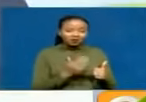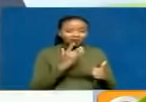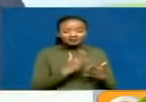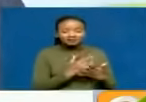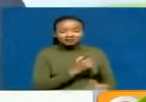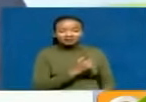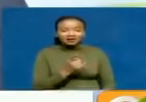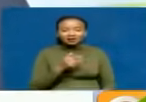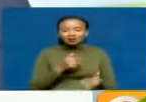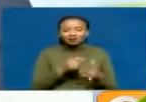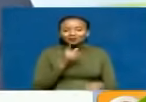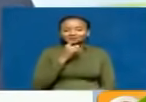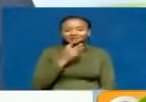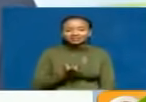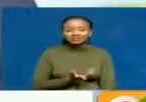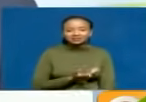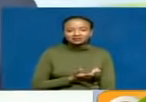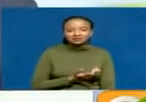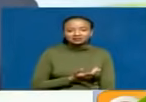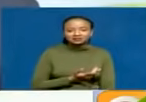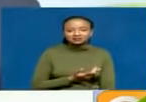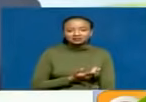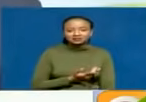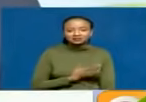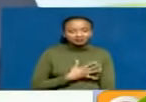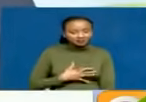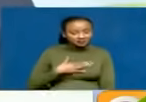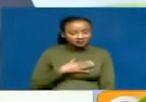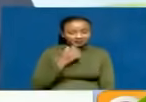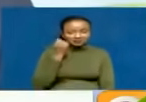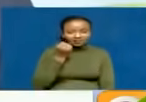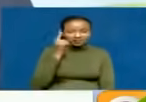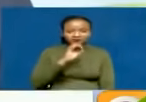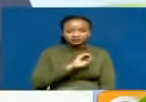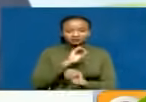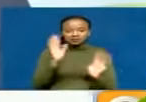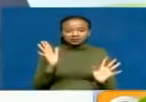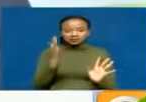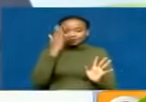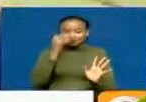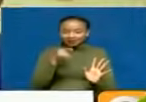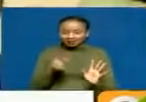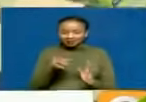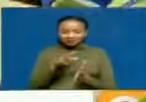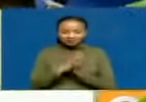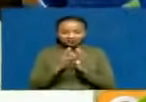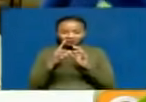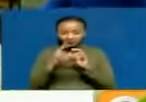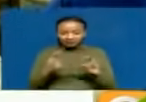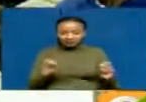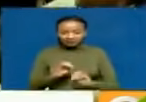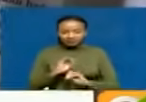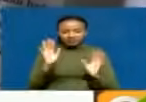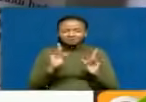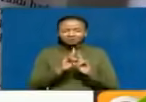in their fifth year. And let that message sink very, very clearly, because it was well researched. Waziri wa elimu